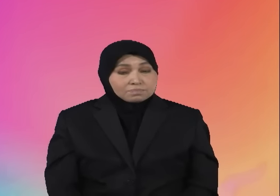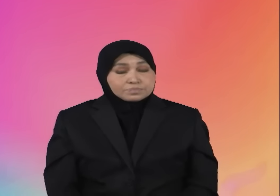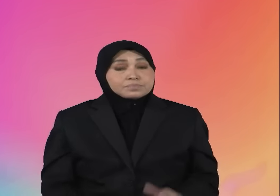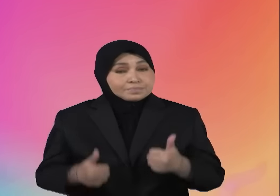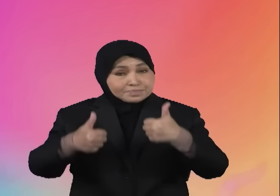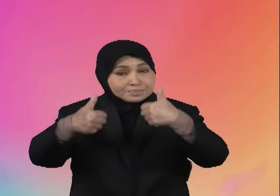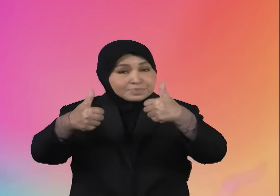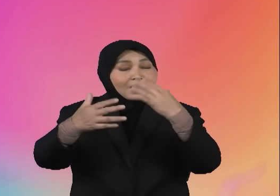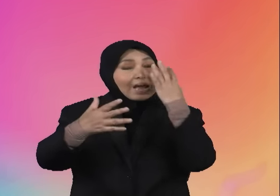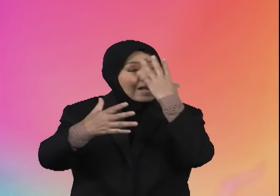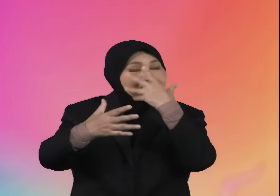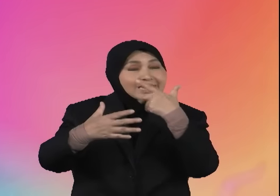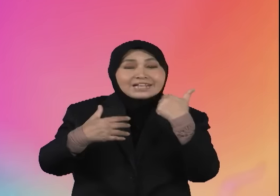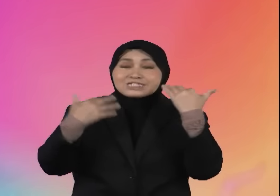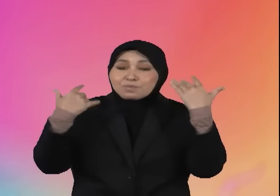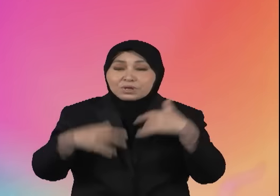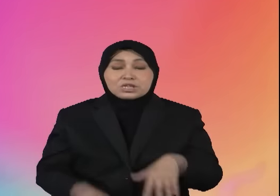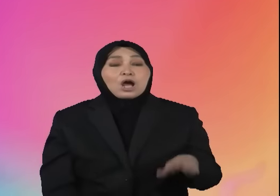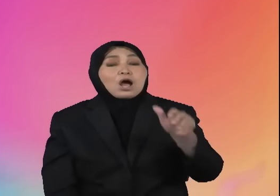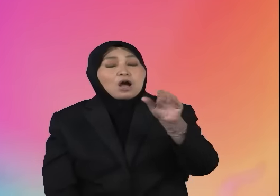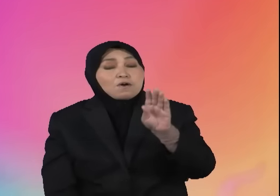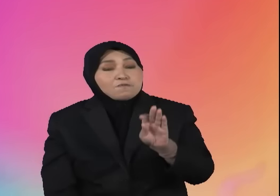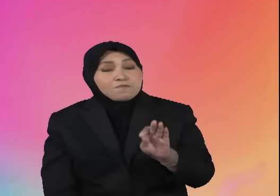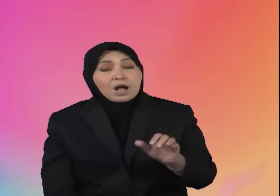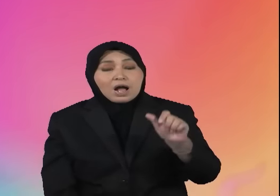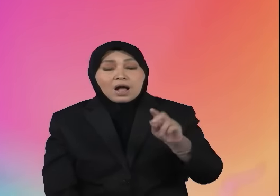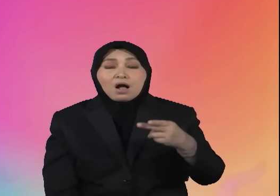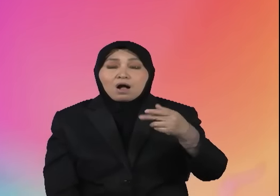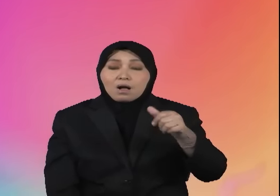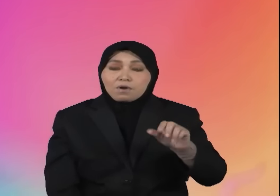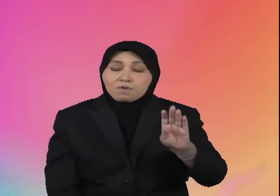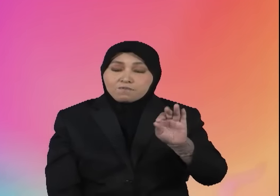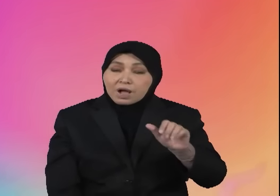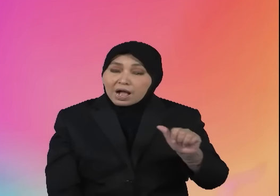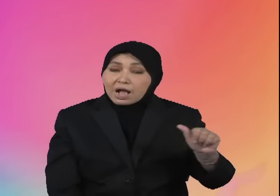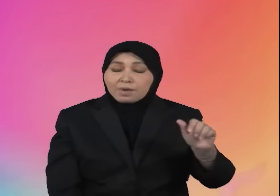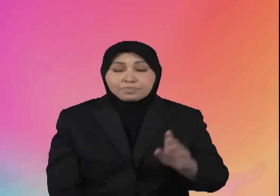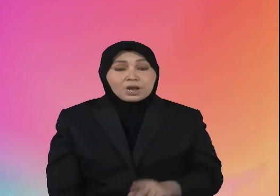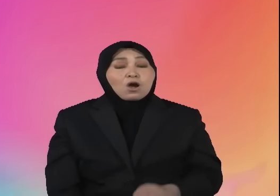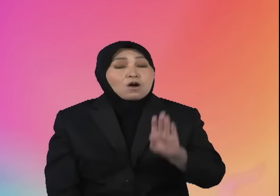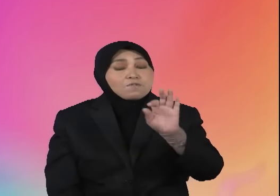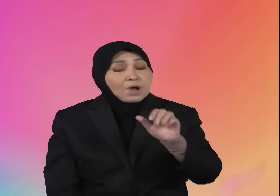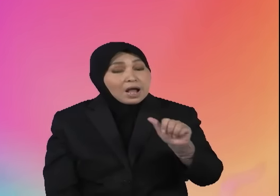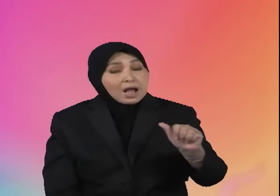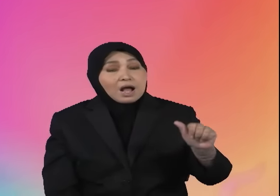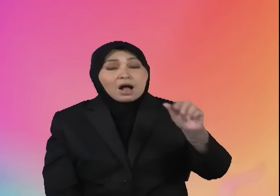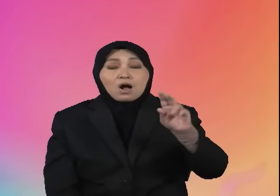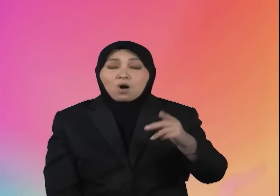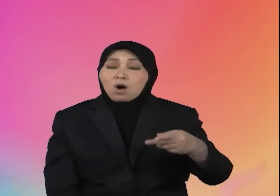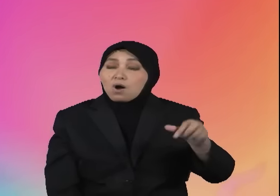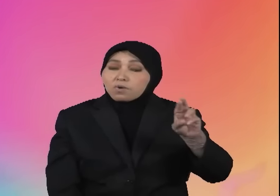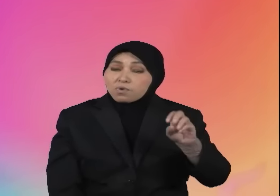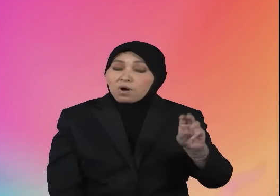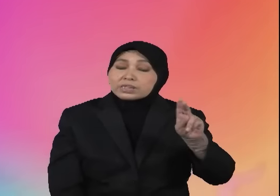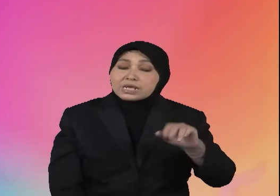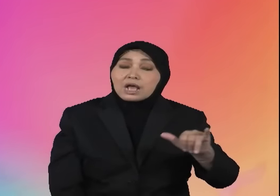Bagus. Ha? Cantiknya bunyi. Eh? Fa'a. Fa'a. Nampak beza. A. Fa'a